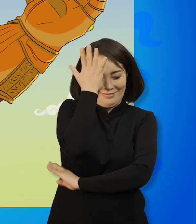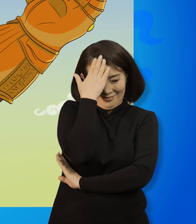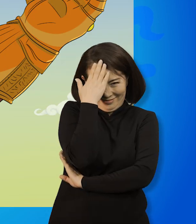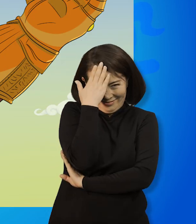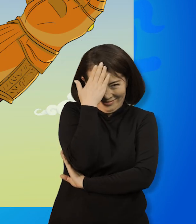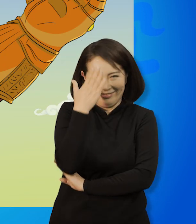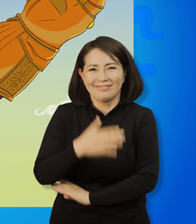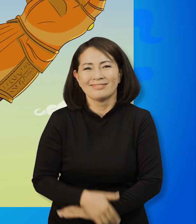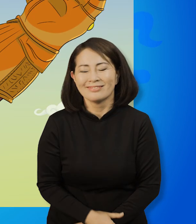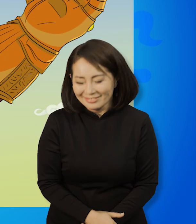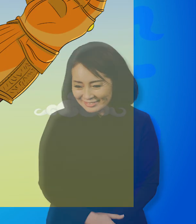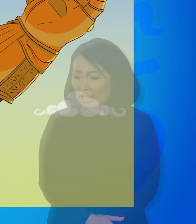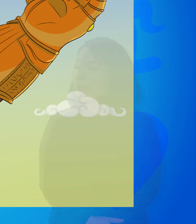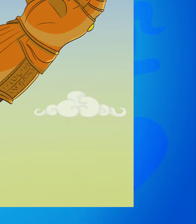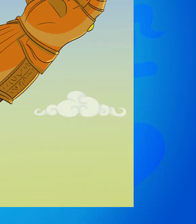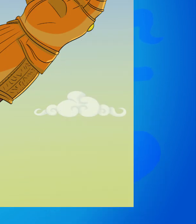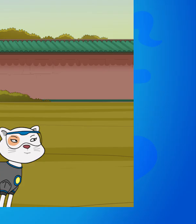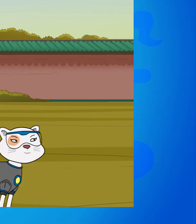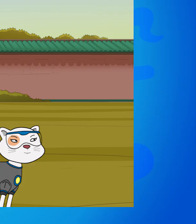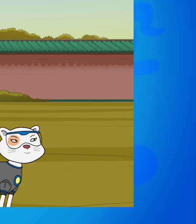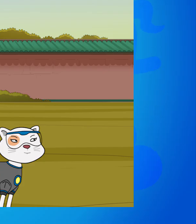яг баларх гэж байна.